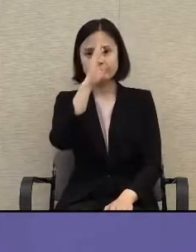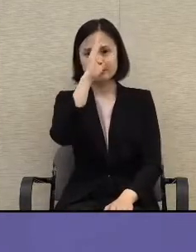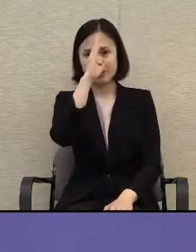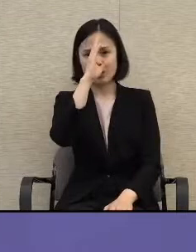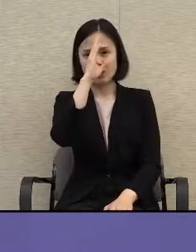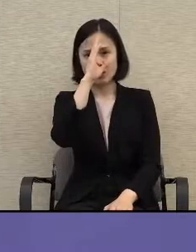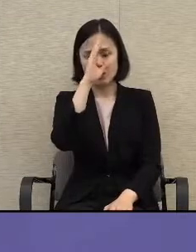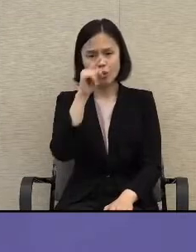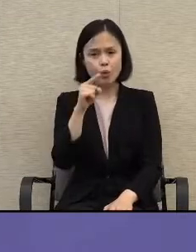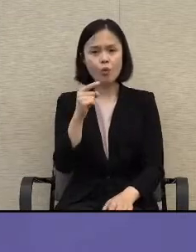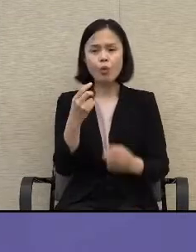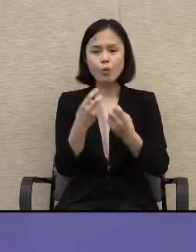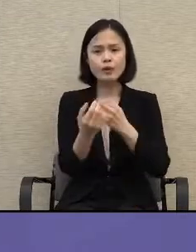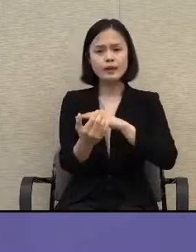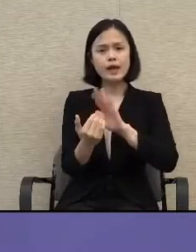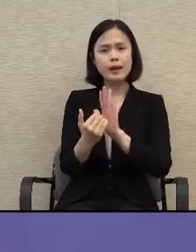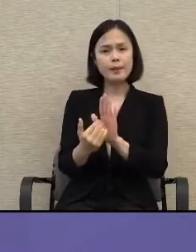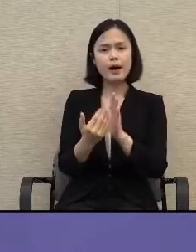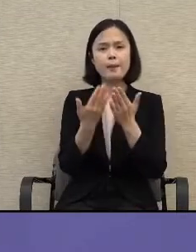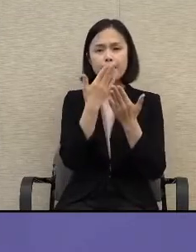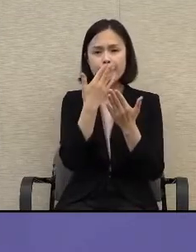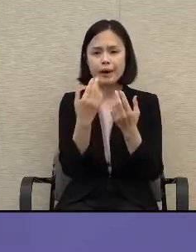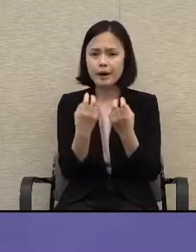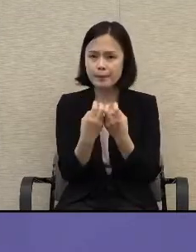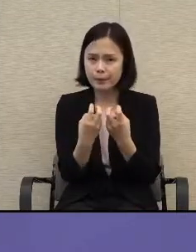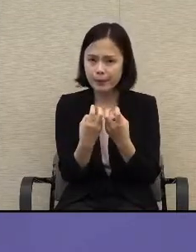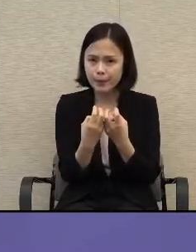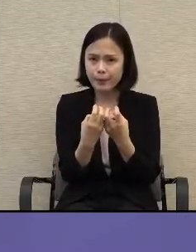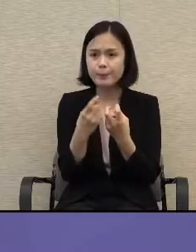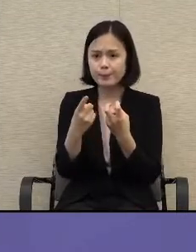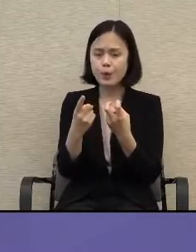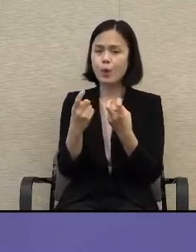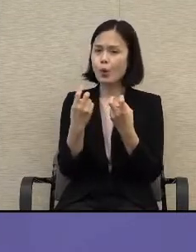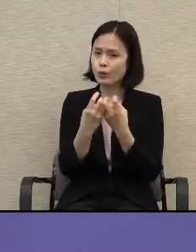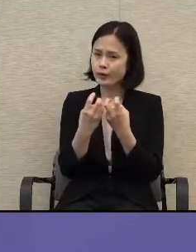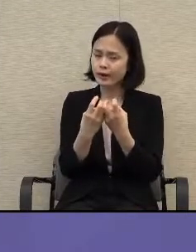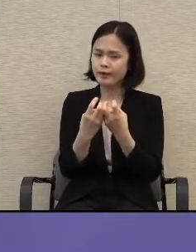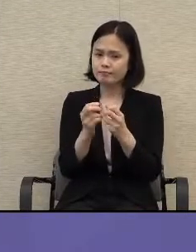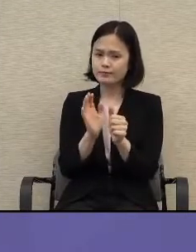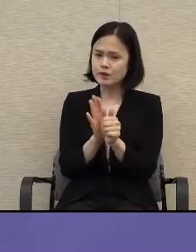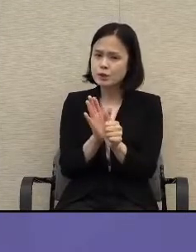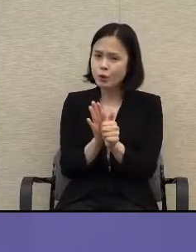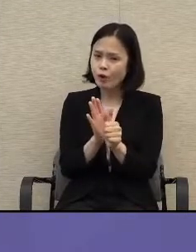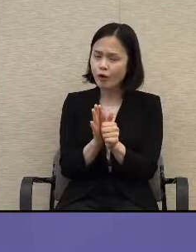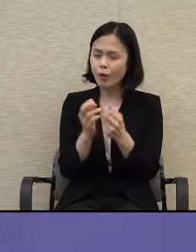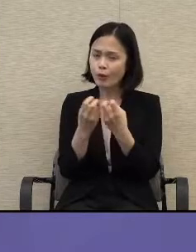그리고 개입을 실제 정책적으로 이제 고민하기 시작했다라는 측면에서 수요가 있습니다.